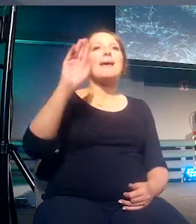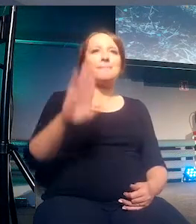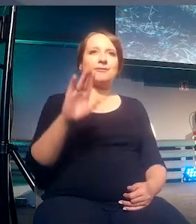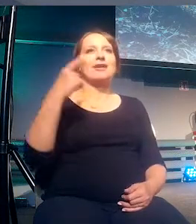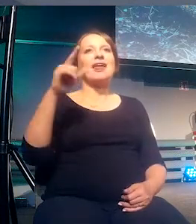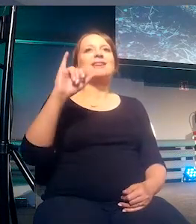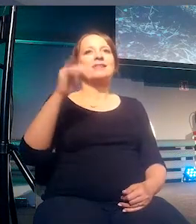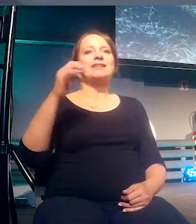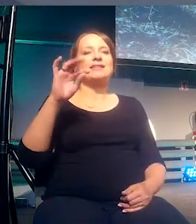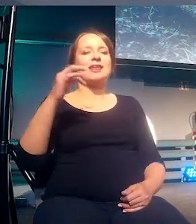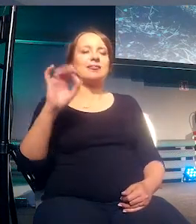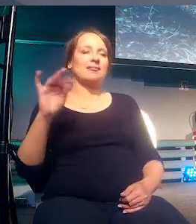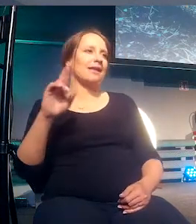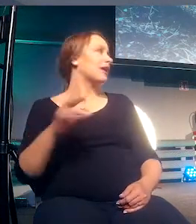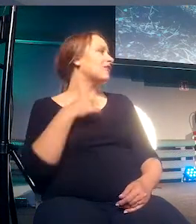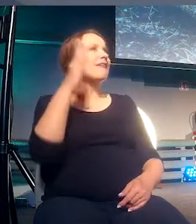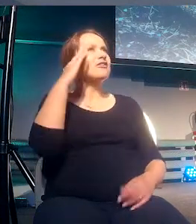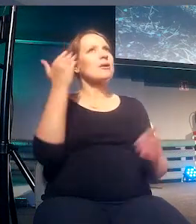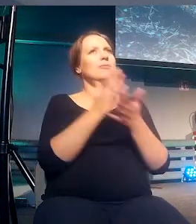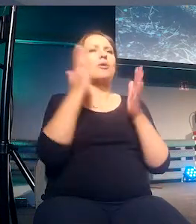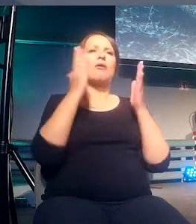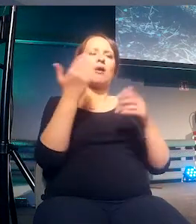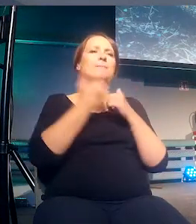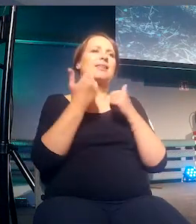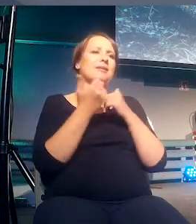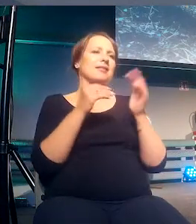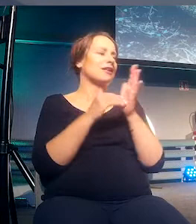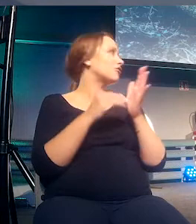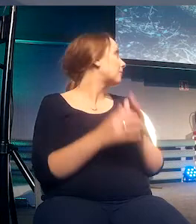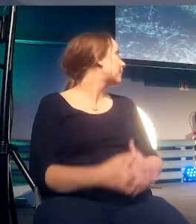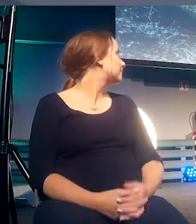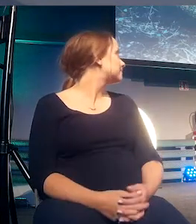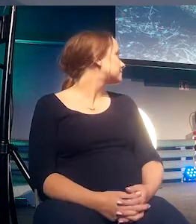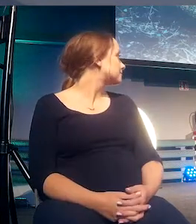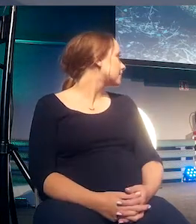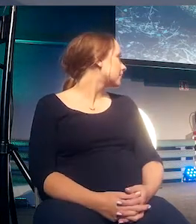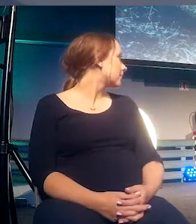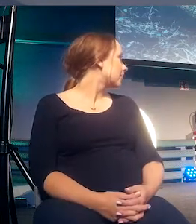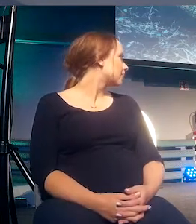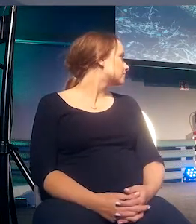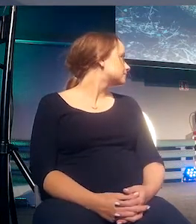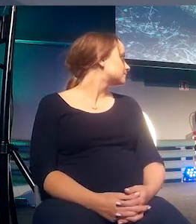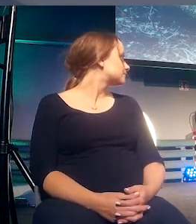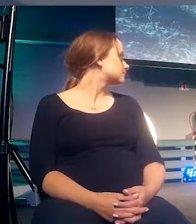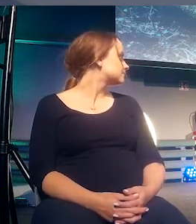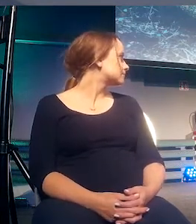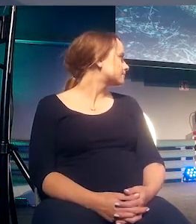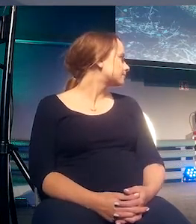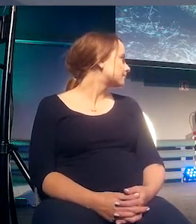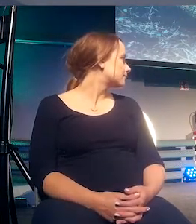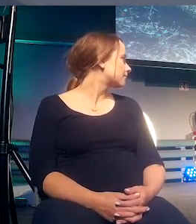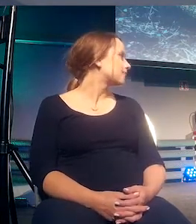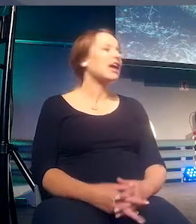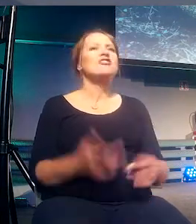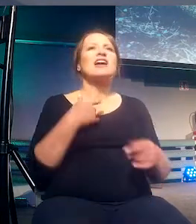Wiedziałam tylko tyle, że lubię matematykę, i wiedziałam też, że przez całą podstawówkę gimnazjum i liceum chodziła